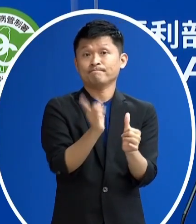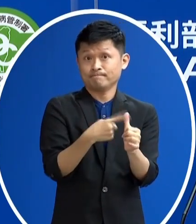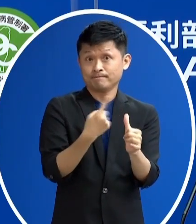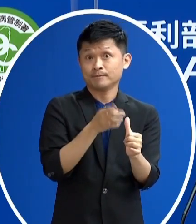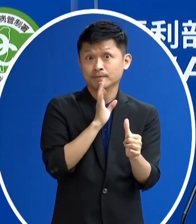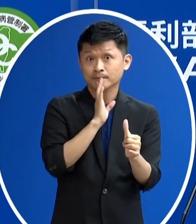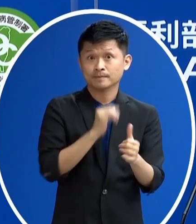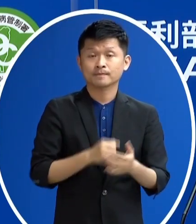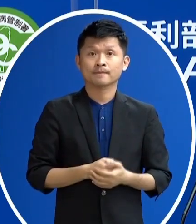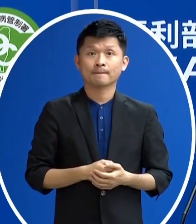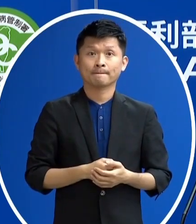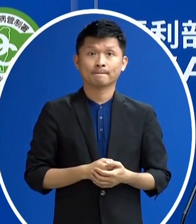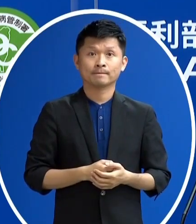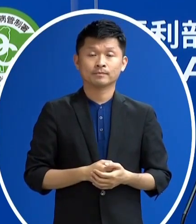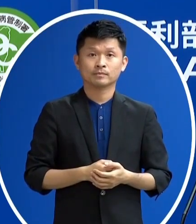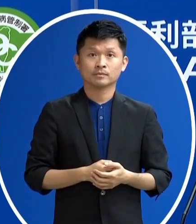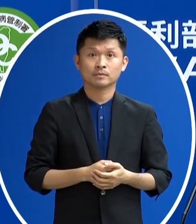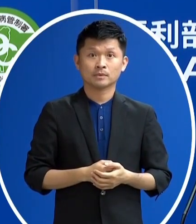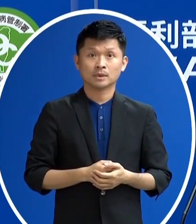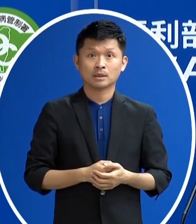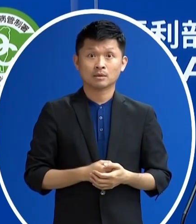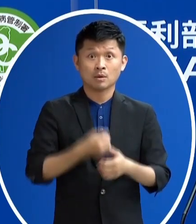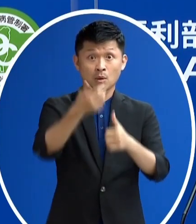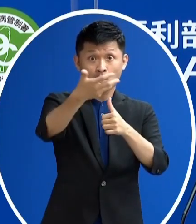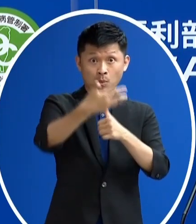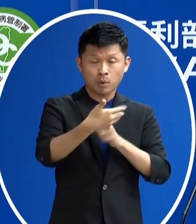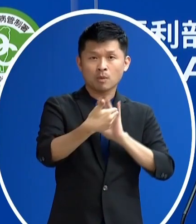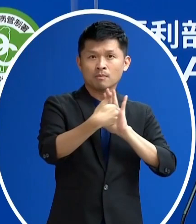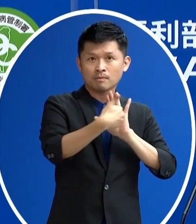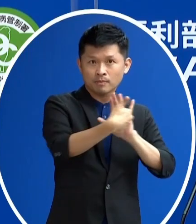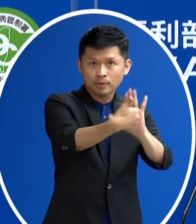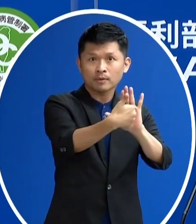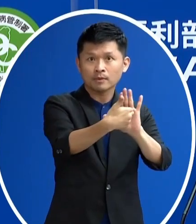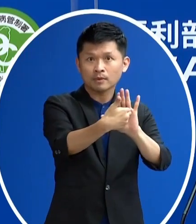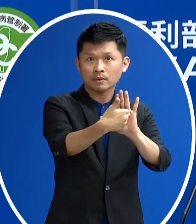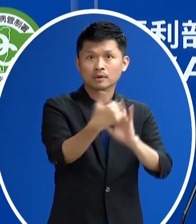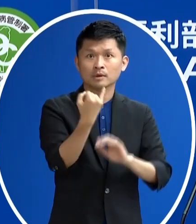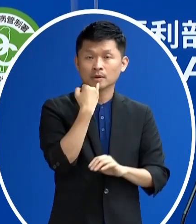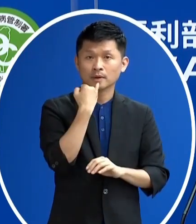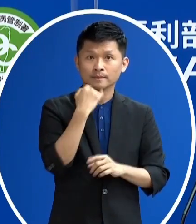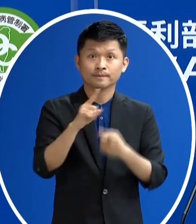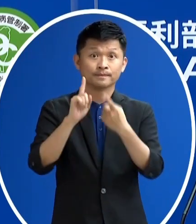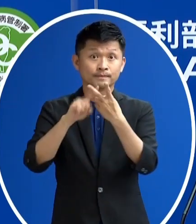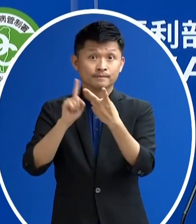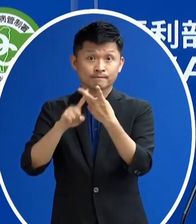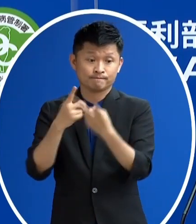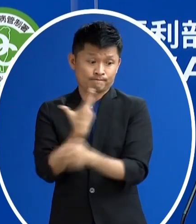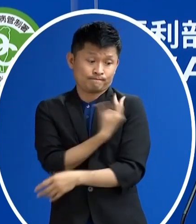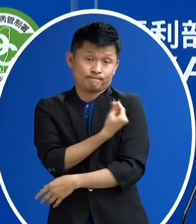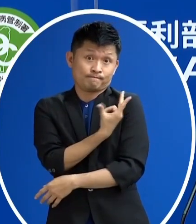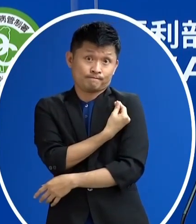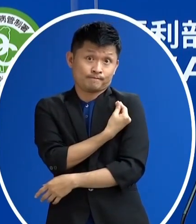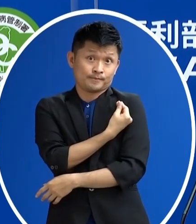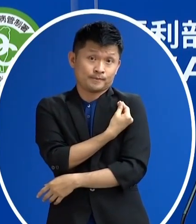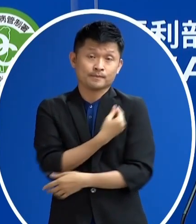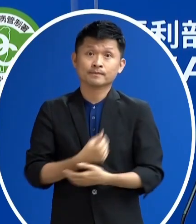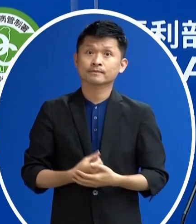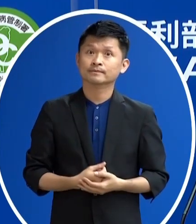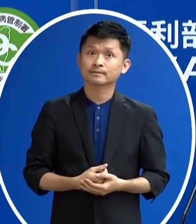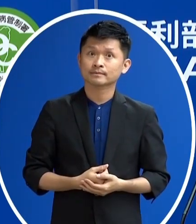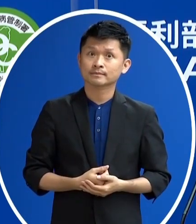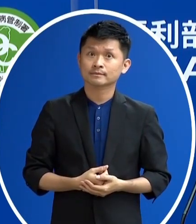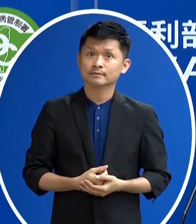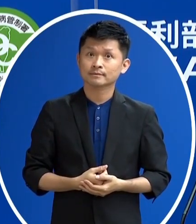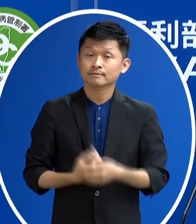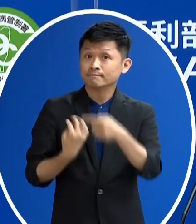会隔绝掉一部分的快速传播。然后第二个，我们疫苗的施打。我们疫苗的一